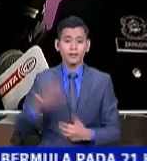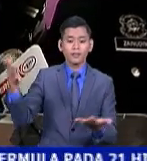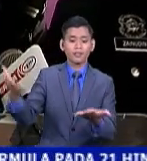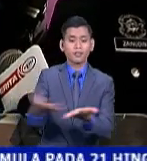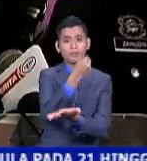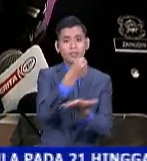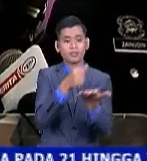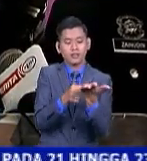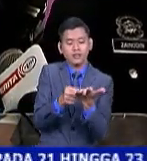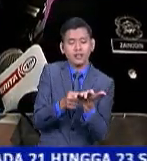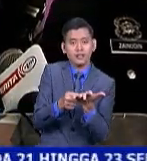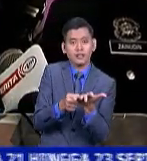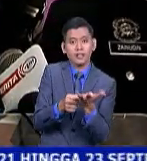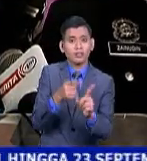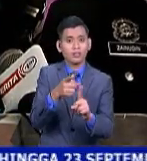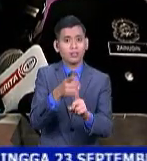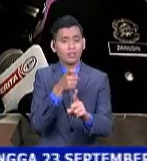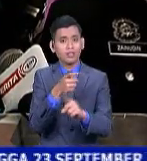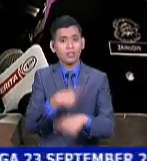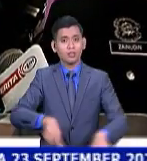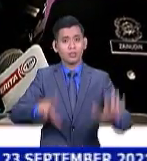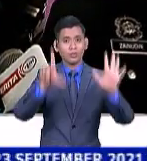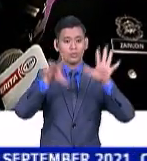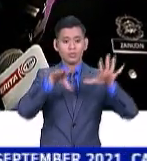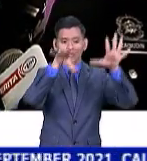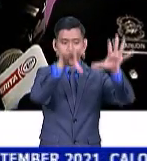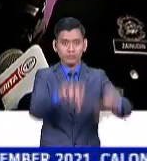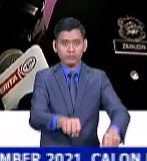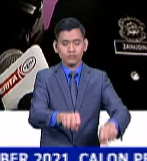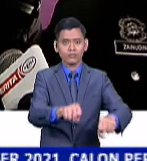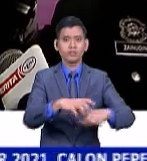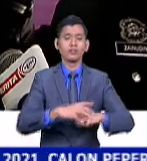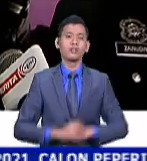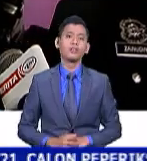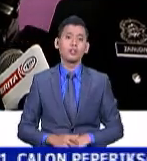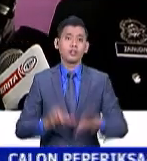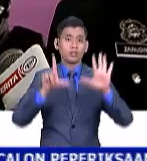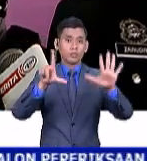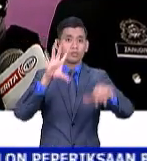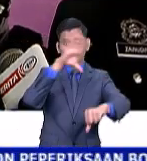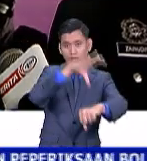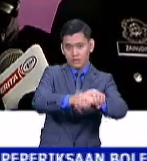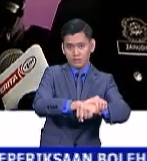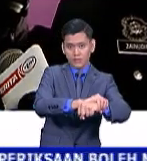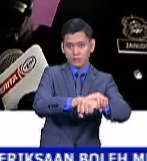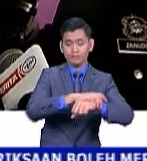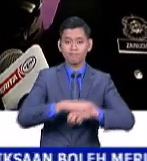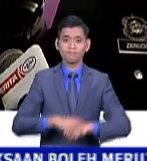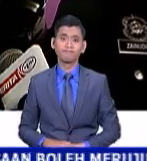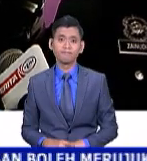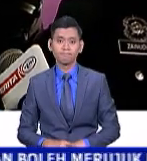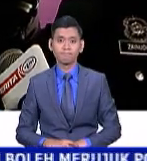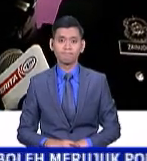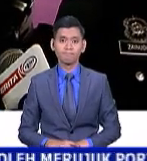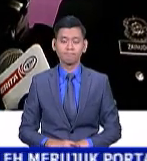Rampasan ini adalah hasil daripada 7 serbuan dengan 7 tangkapan,